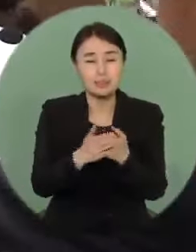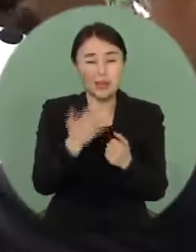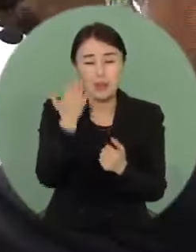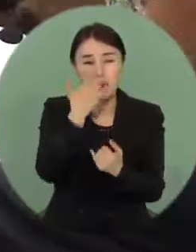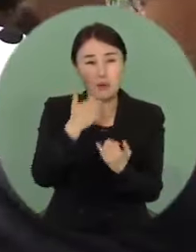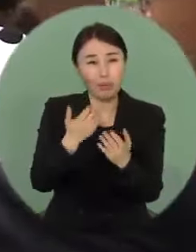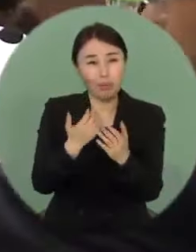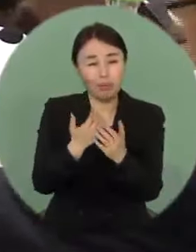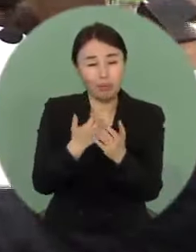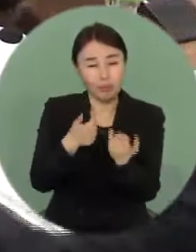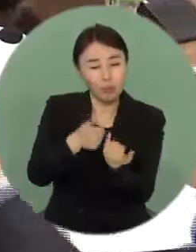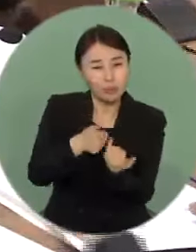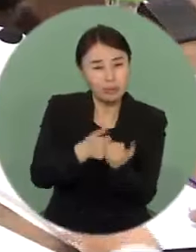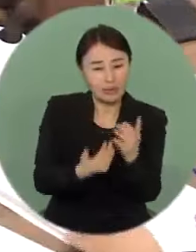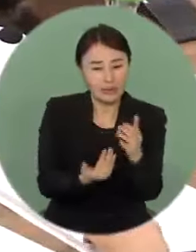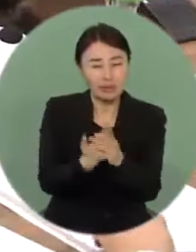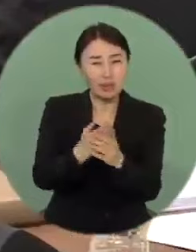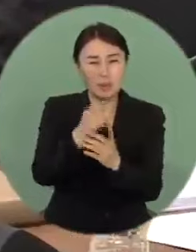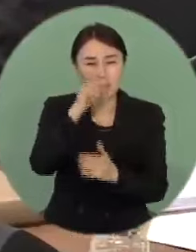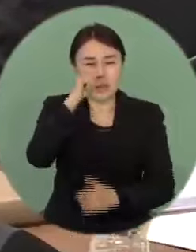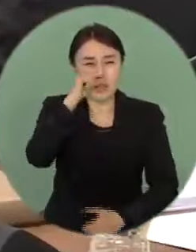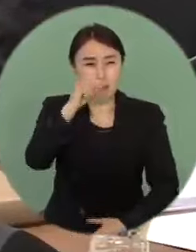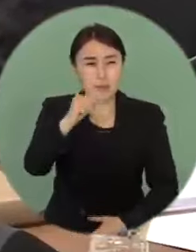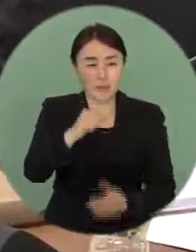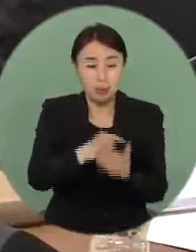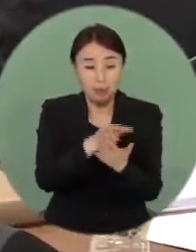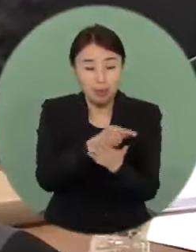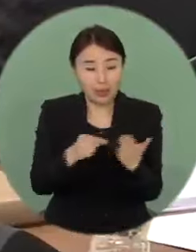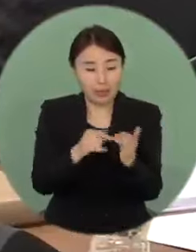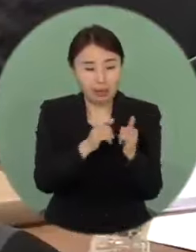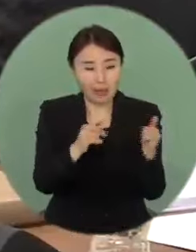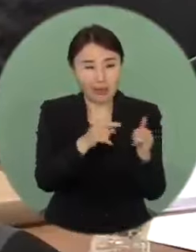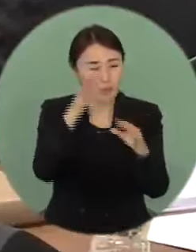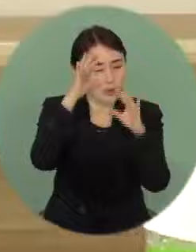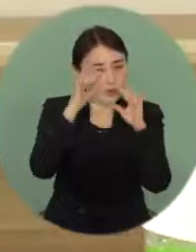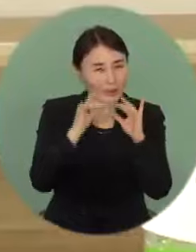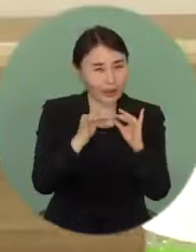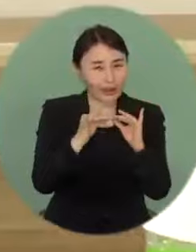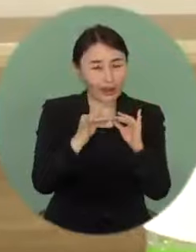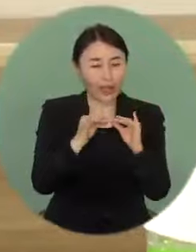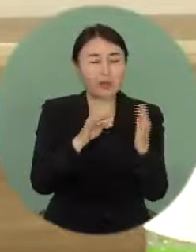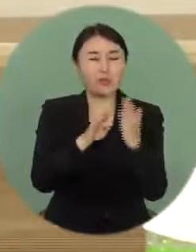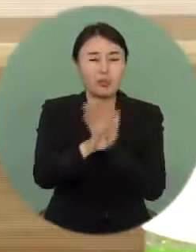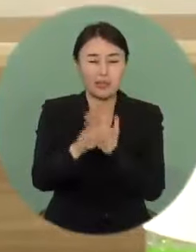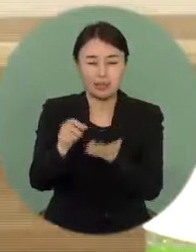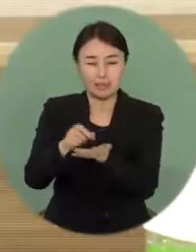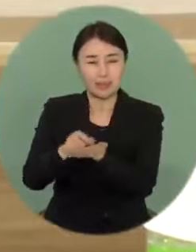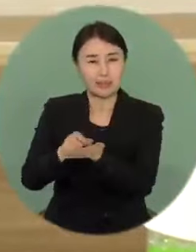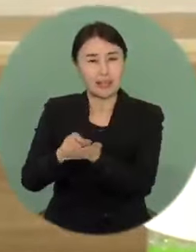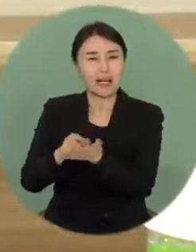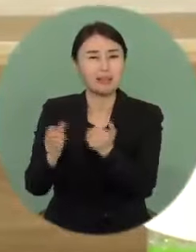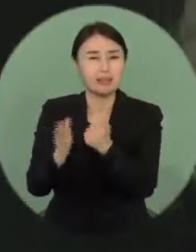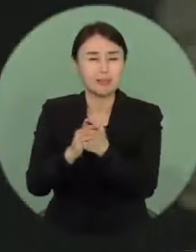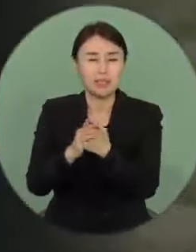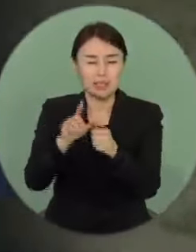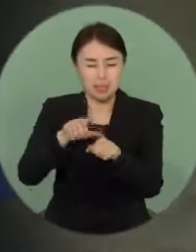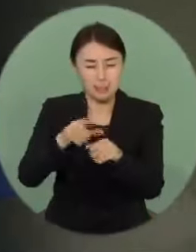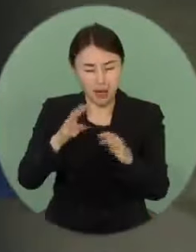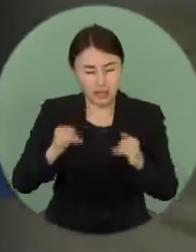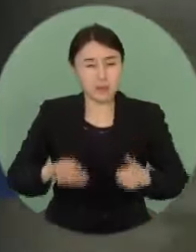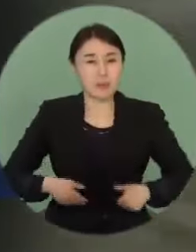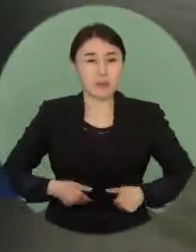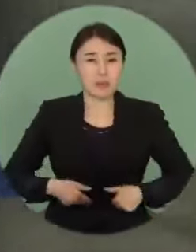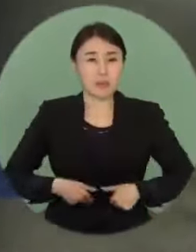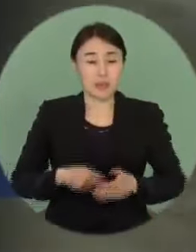같은 경우 민감한 내용에 대해서 피해자들의 동의를 받고 내용을 쓰고 있어 시간이 지체되고 있다고 해명했습니다 피해자들